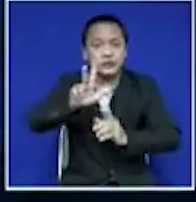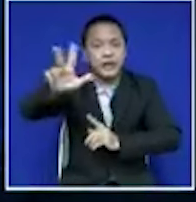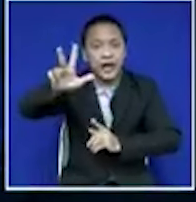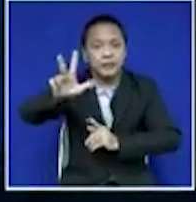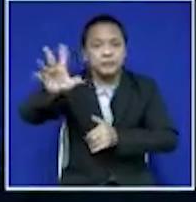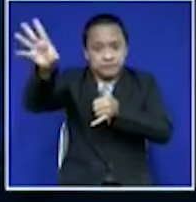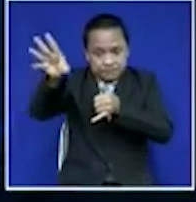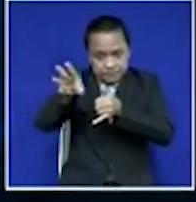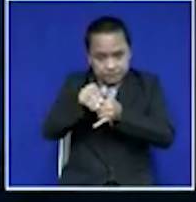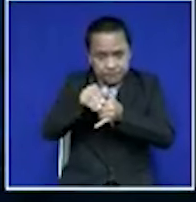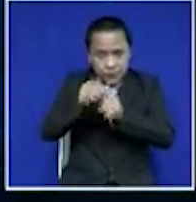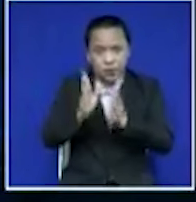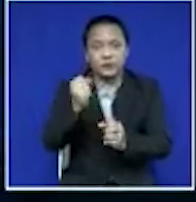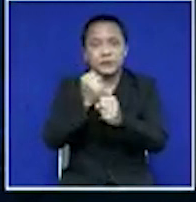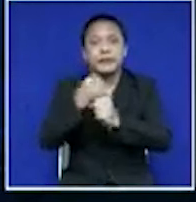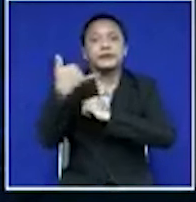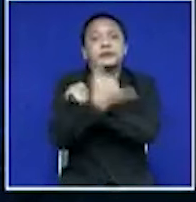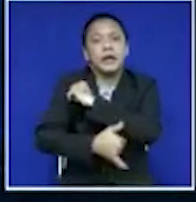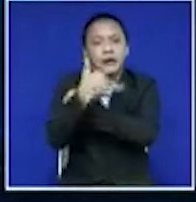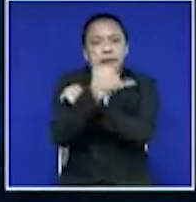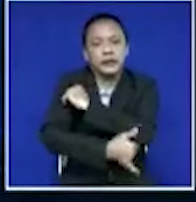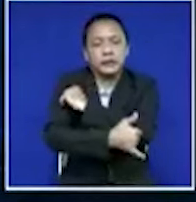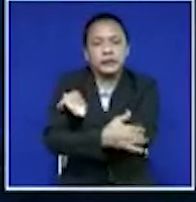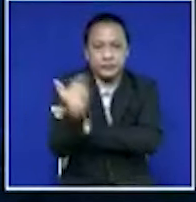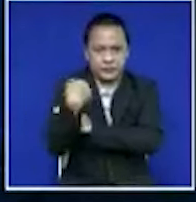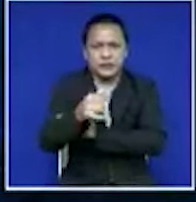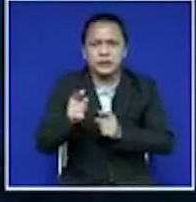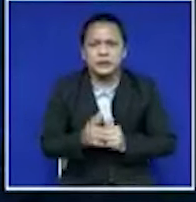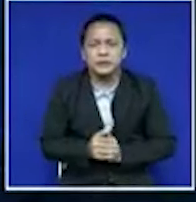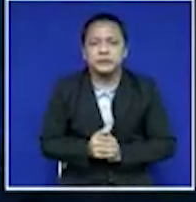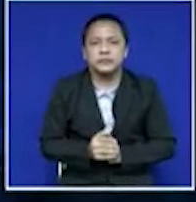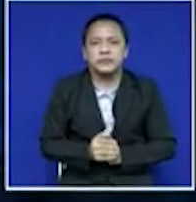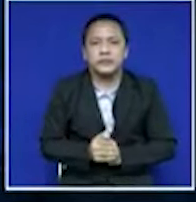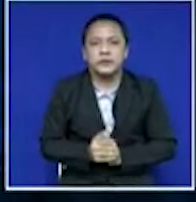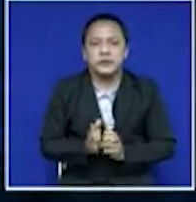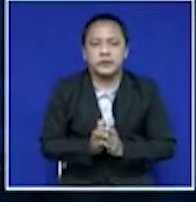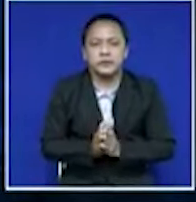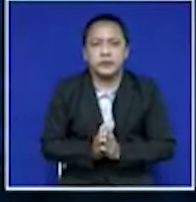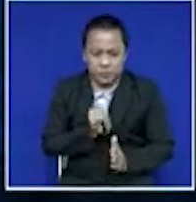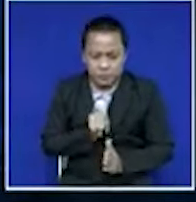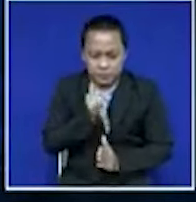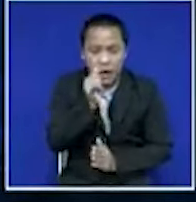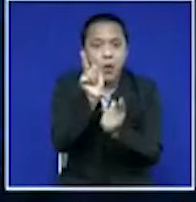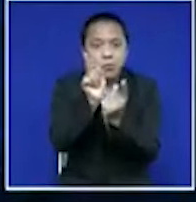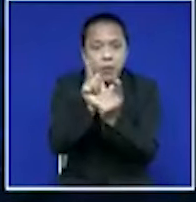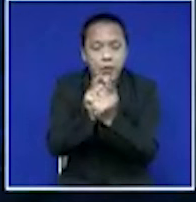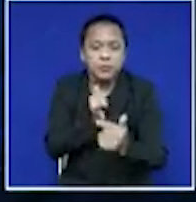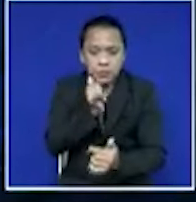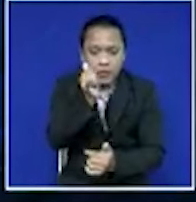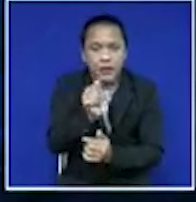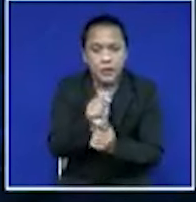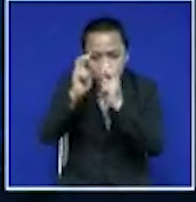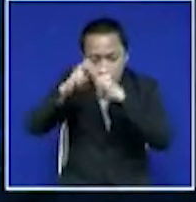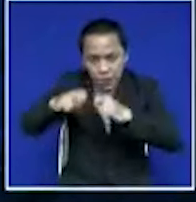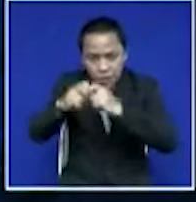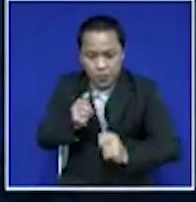การติดเชื้อในแรงงานต่างด้าวนะครับอันนี้เกิดขึ้นจากการที่เราเรียกว่า active case finding นะครับ